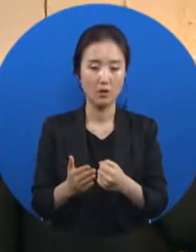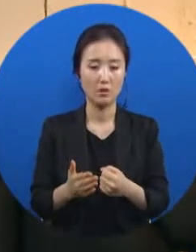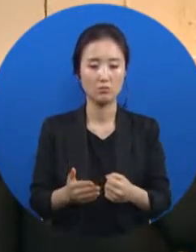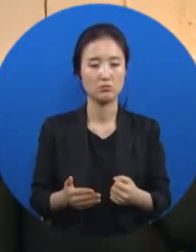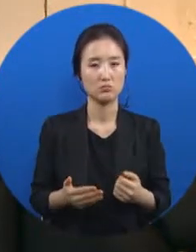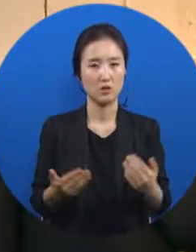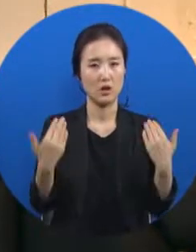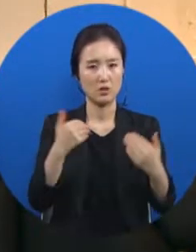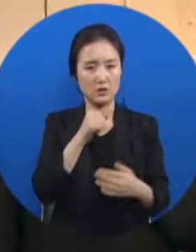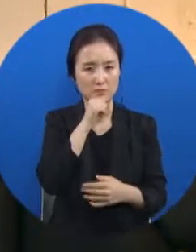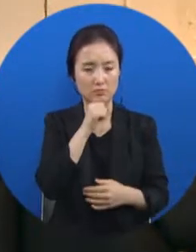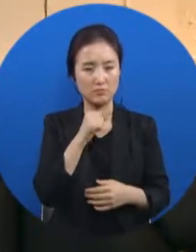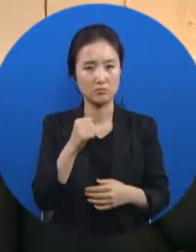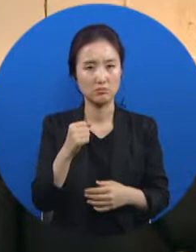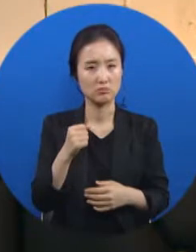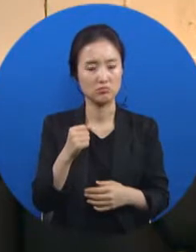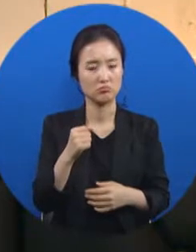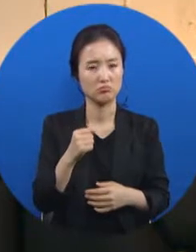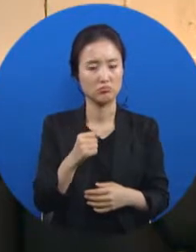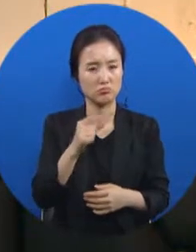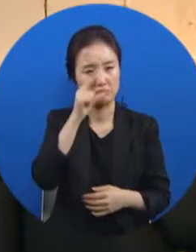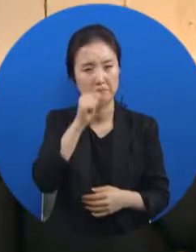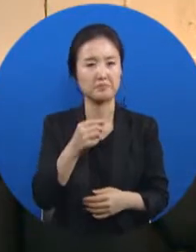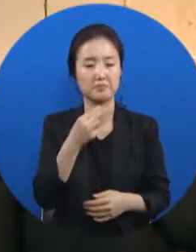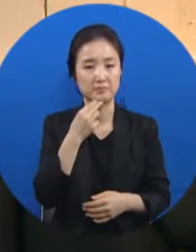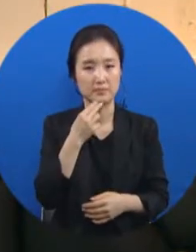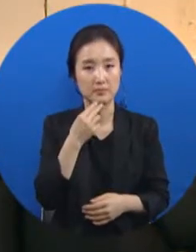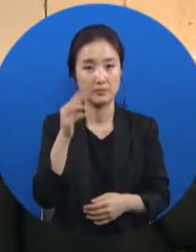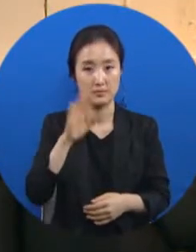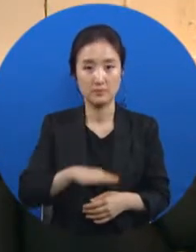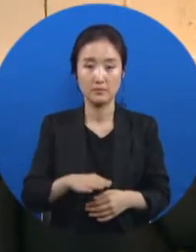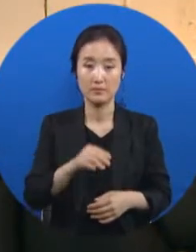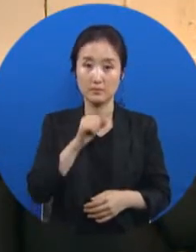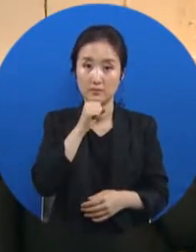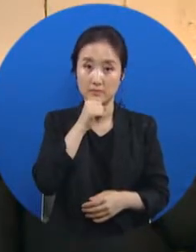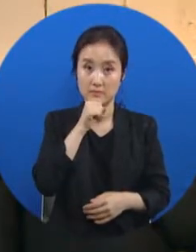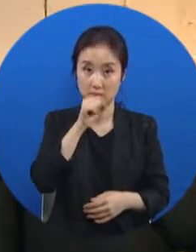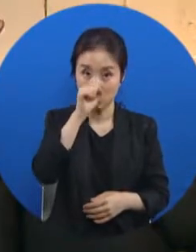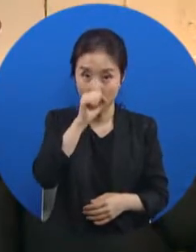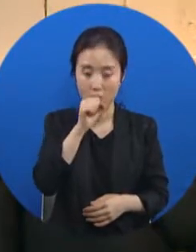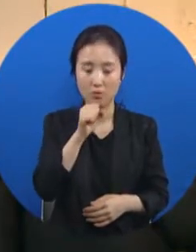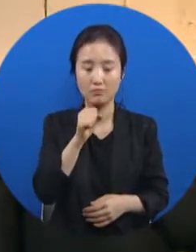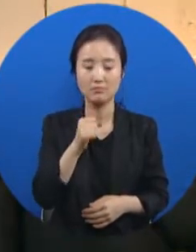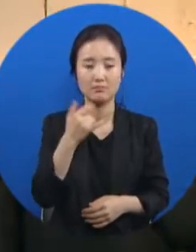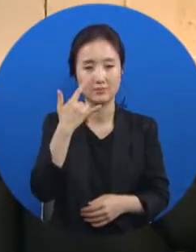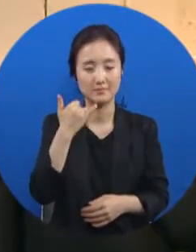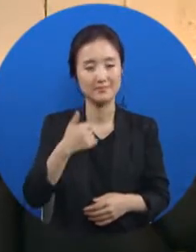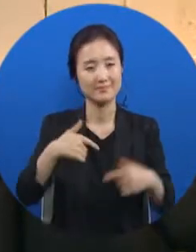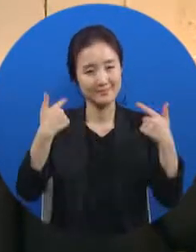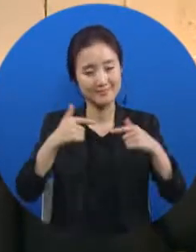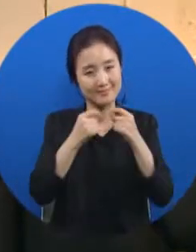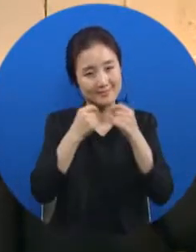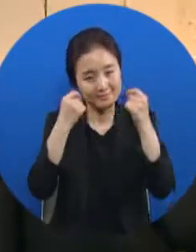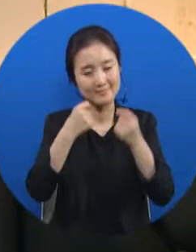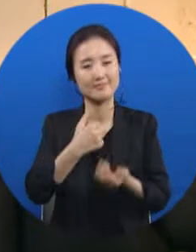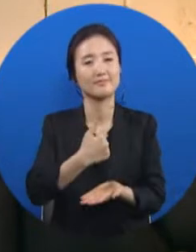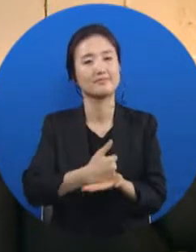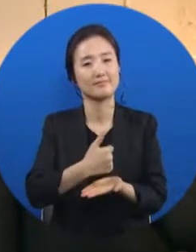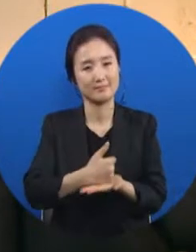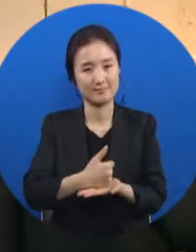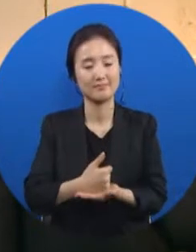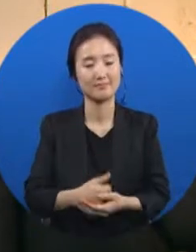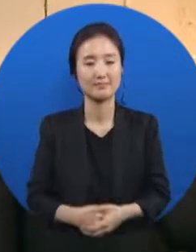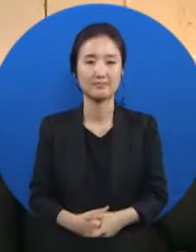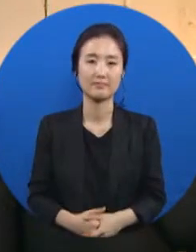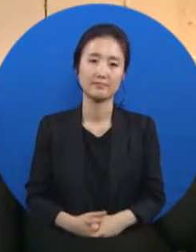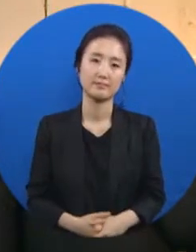다니고. 예. 하지만 공부 잘하면 좋아하셨어요. 그래서 늘뭐 이렇게 성적표 들고 오면. 근데 이제